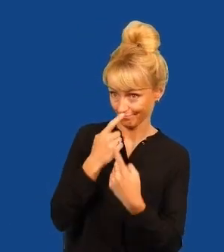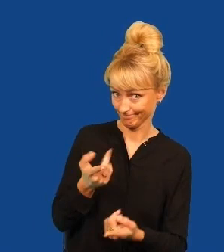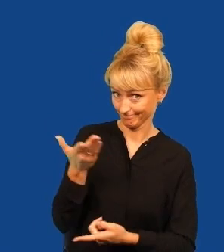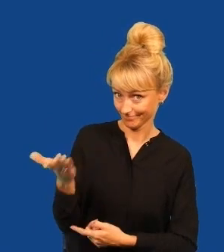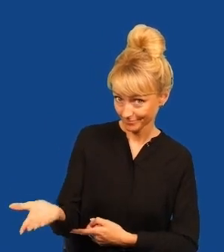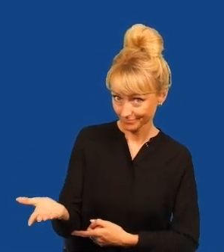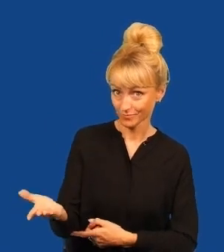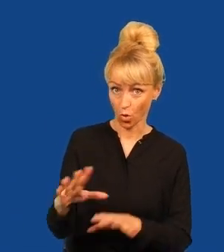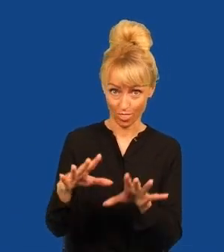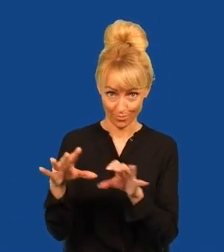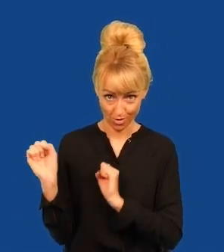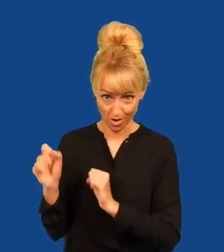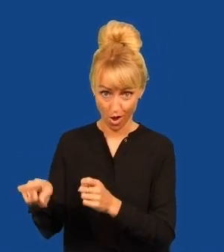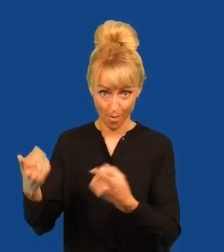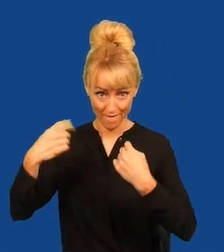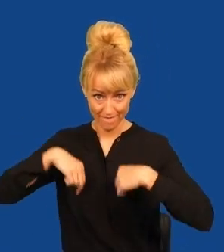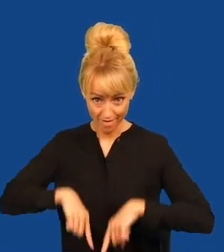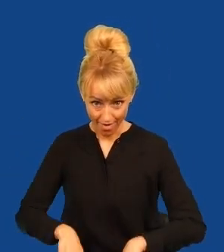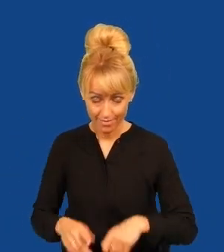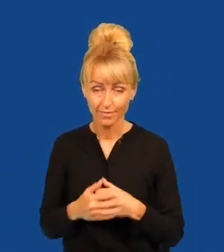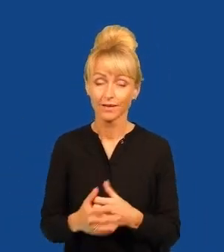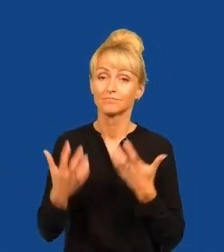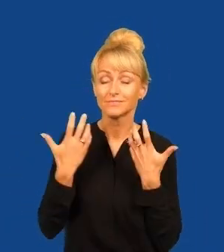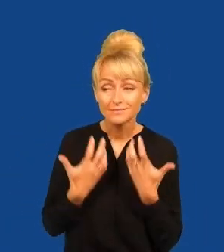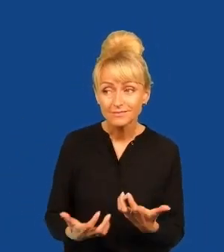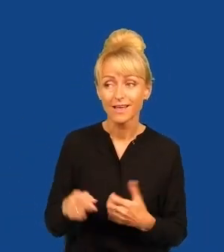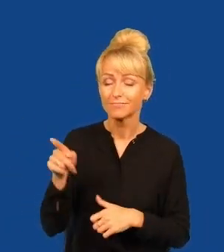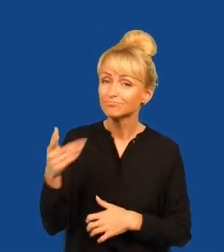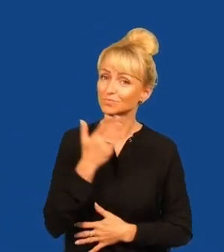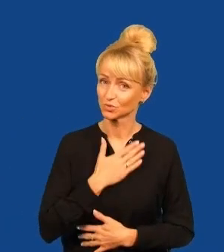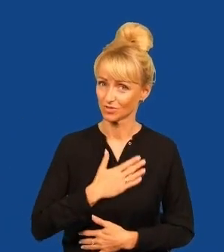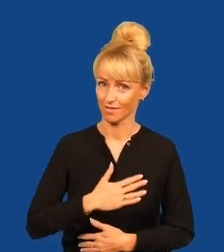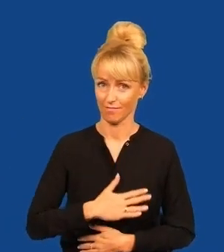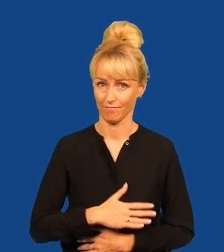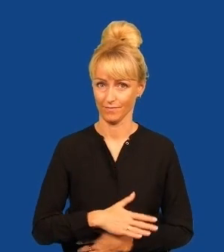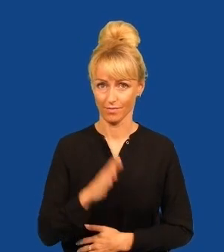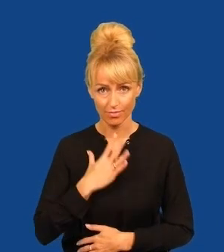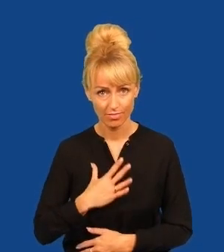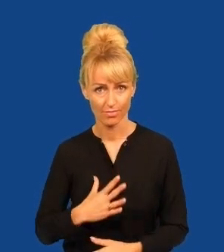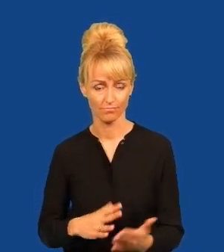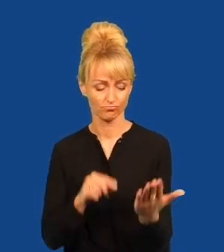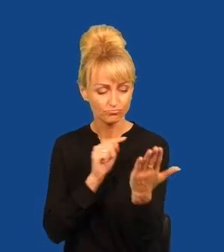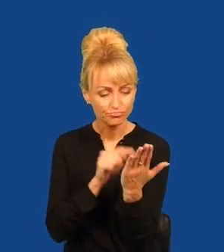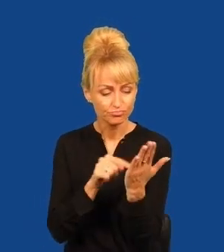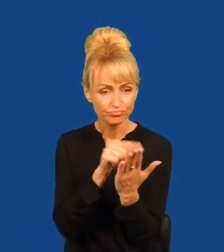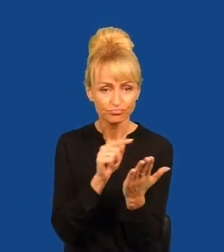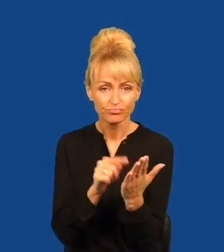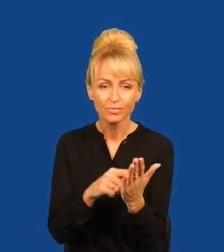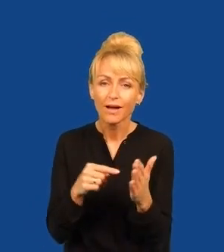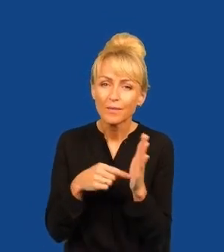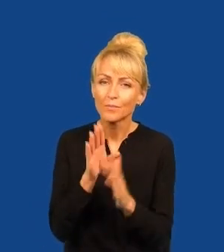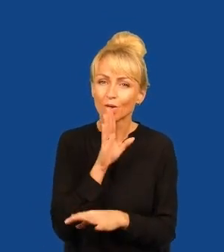ten interfejs razem z nim wniósł przyjemne doświadczenie. Rozłożenie tego na takie poszczególne małe porcje,